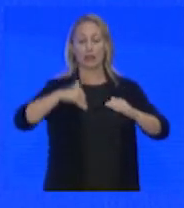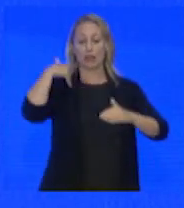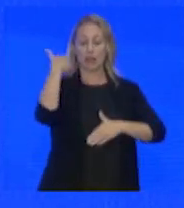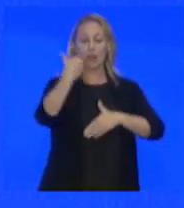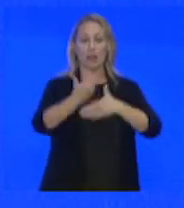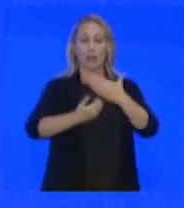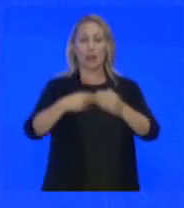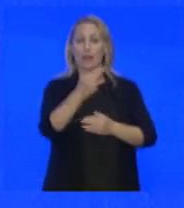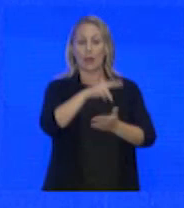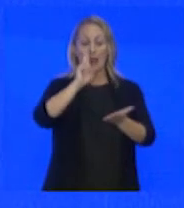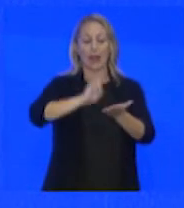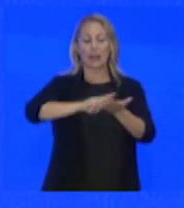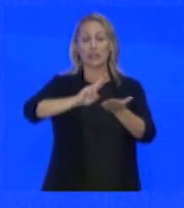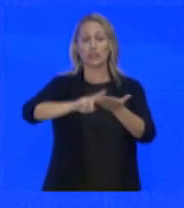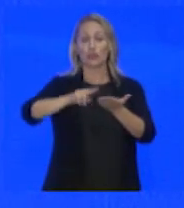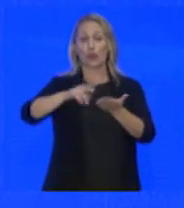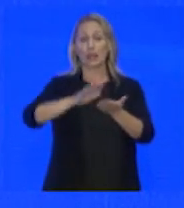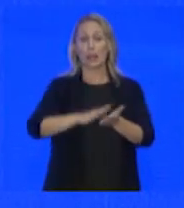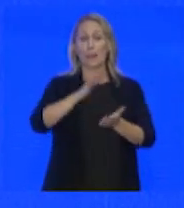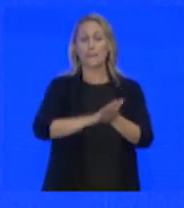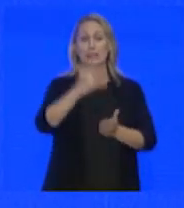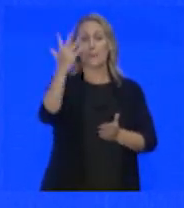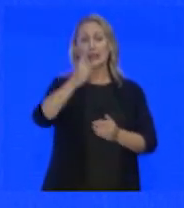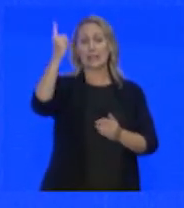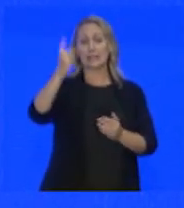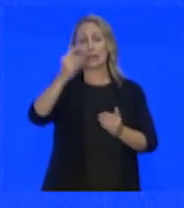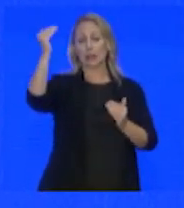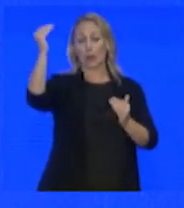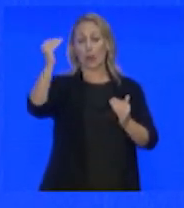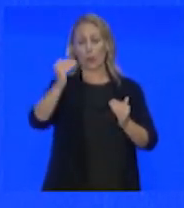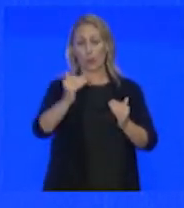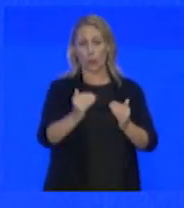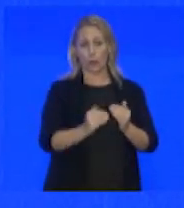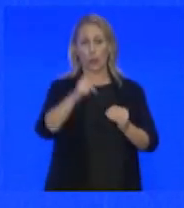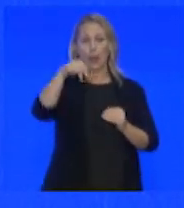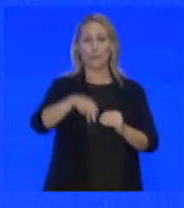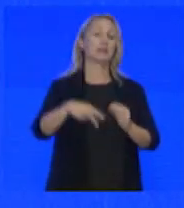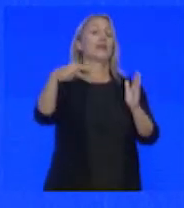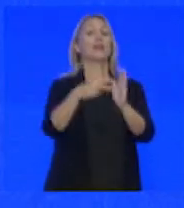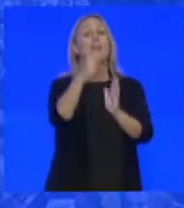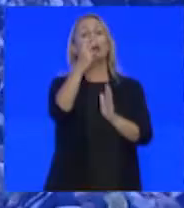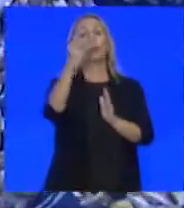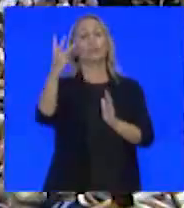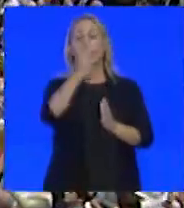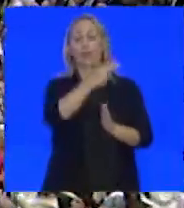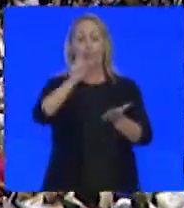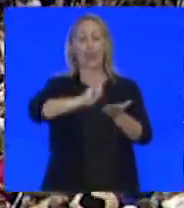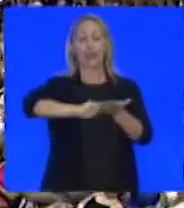μείωση των ασφαλιστικών εισφορών κατά 5 μονάδες έως και το 2023.